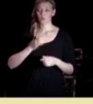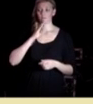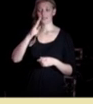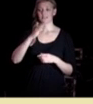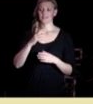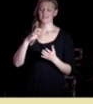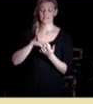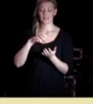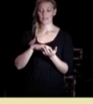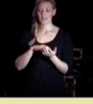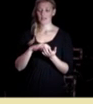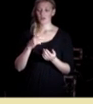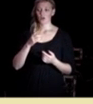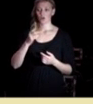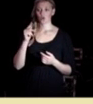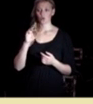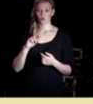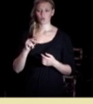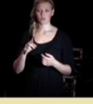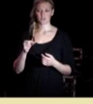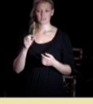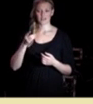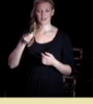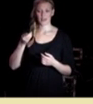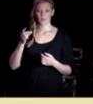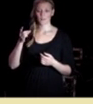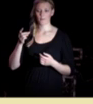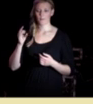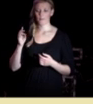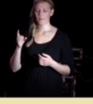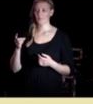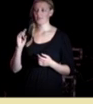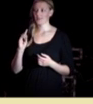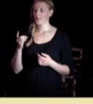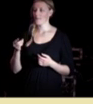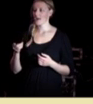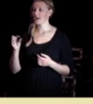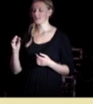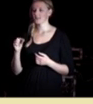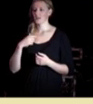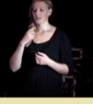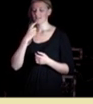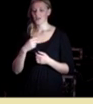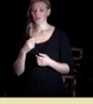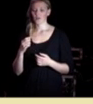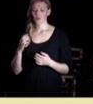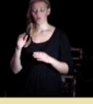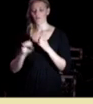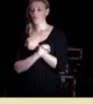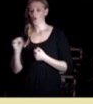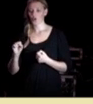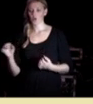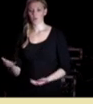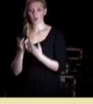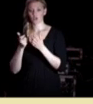og Bergen kommune og Kronstad DPS, så skal en jobbe med å systematisk forebygge fremfor å brannslukke.